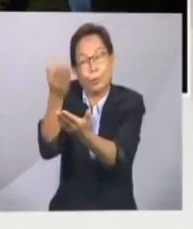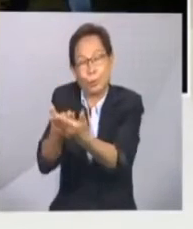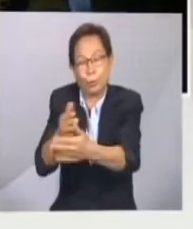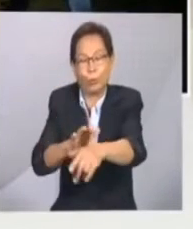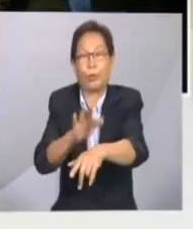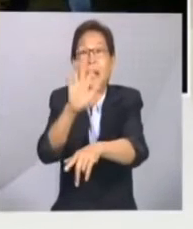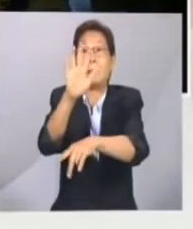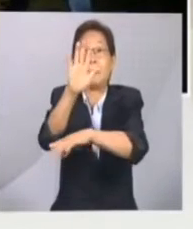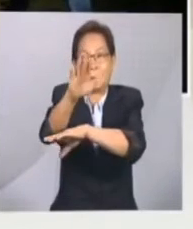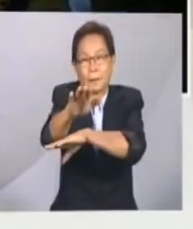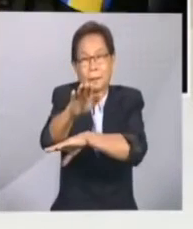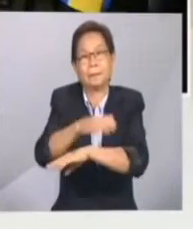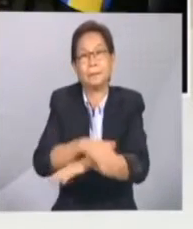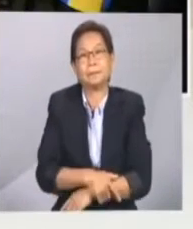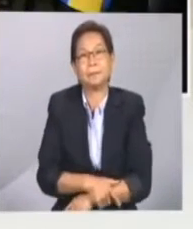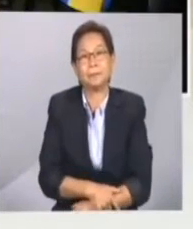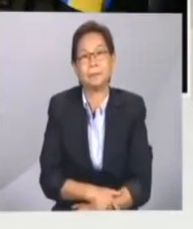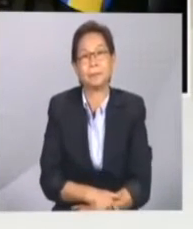5 petang.